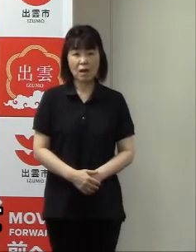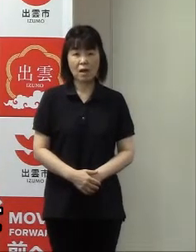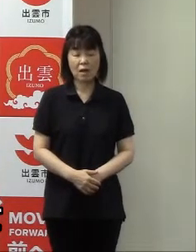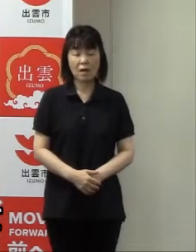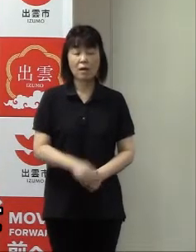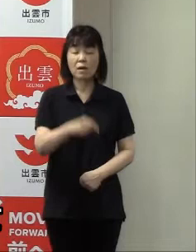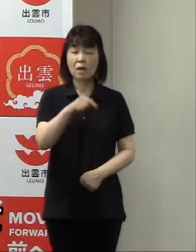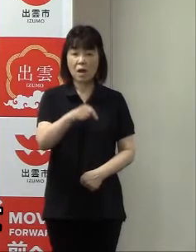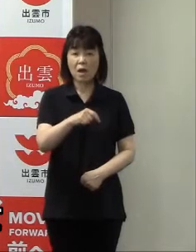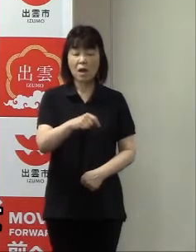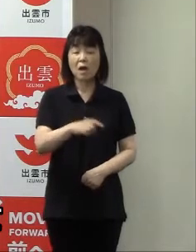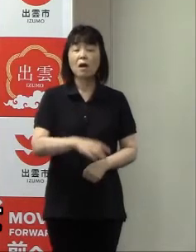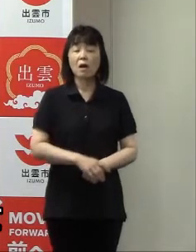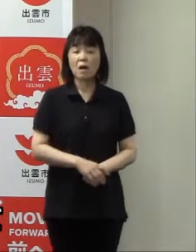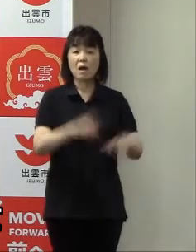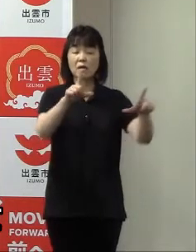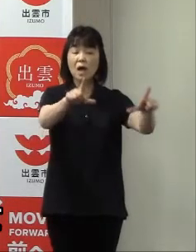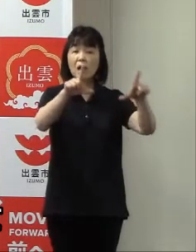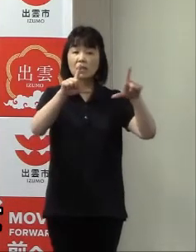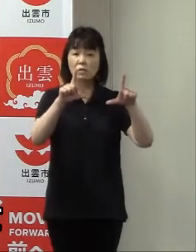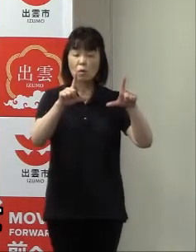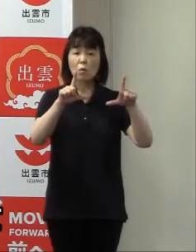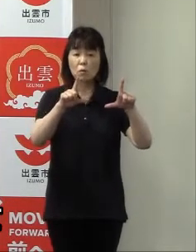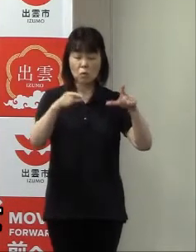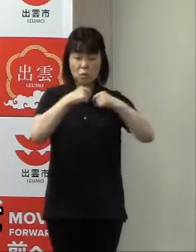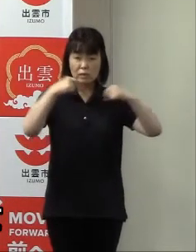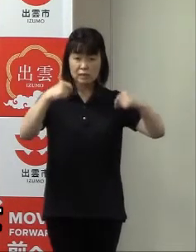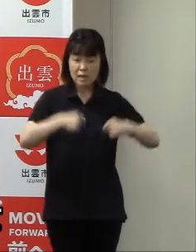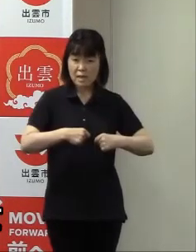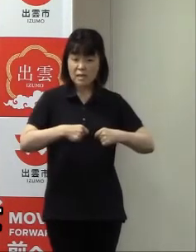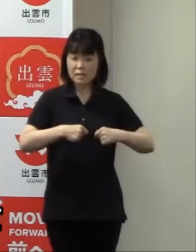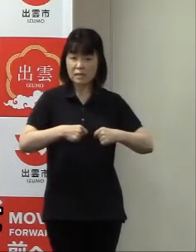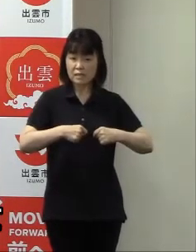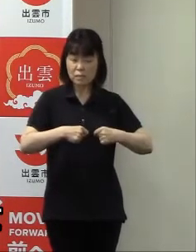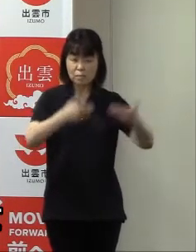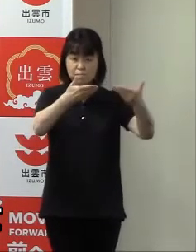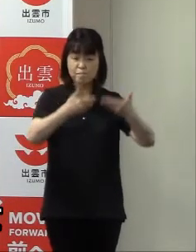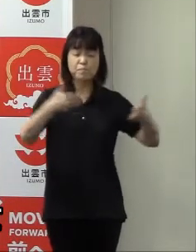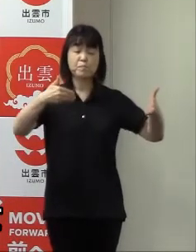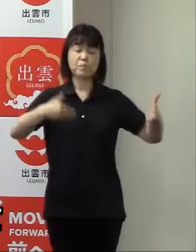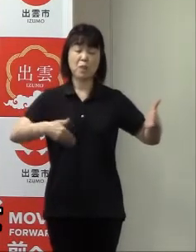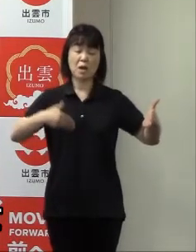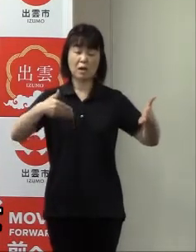のを我々はまだ受けてなくてですね、